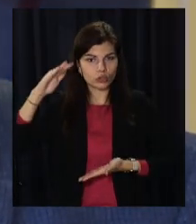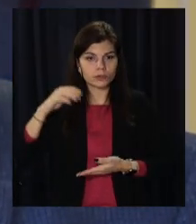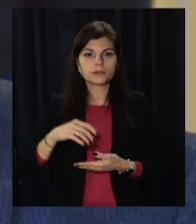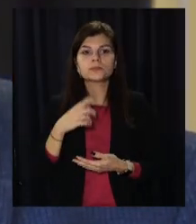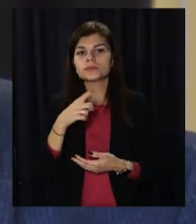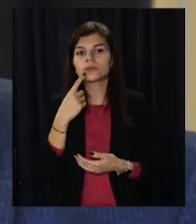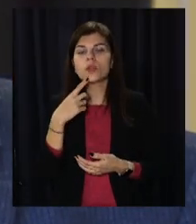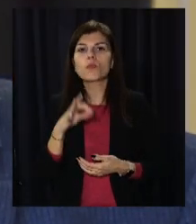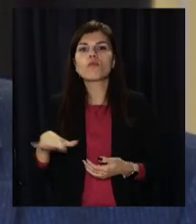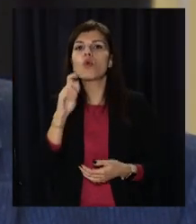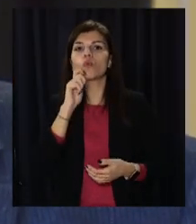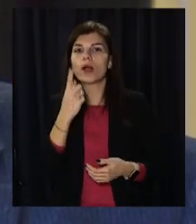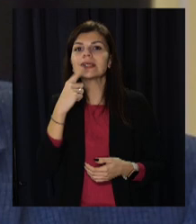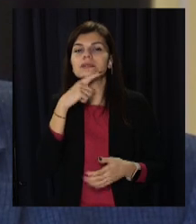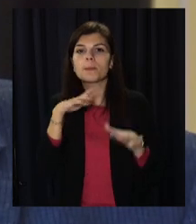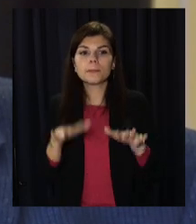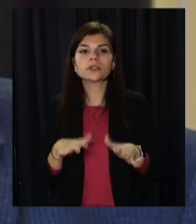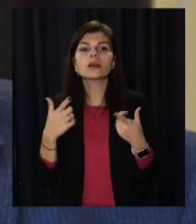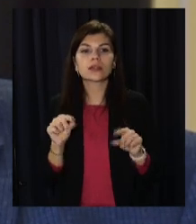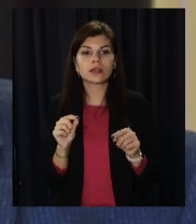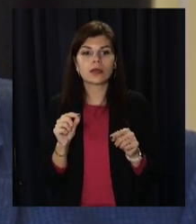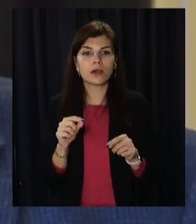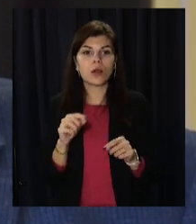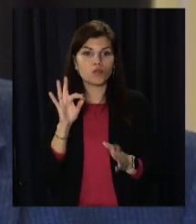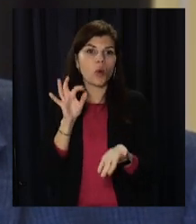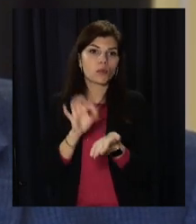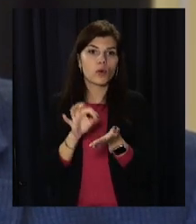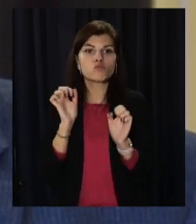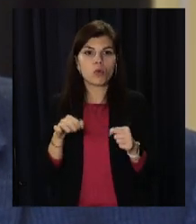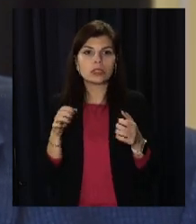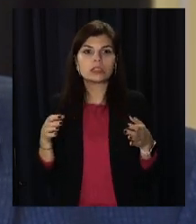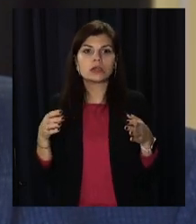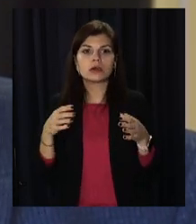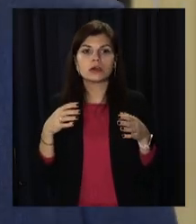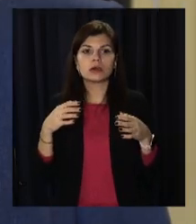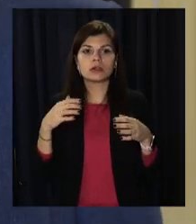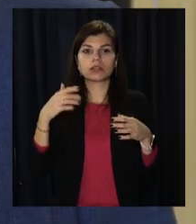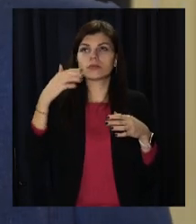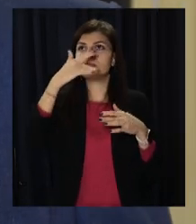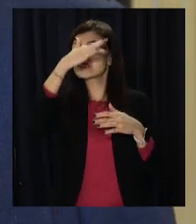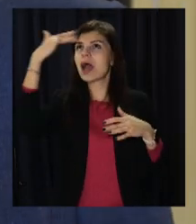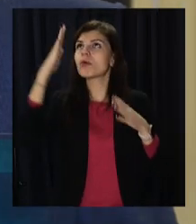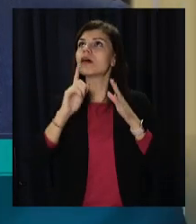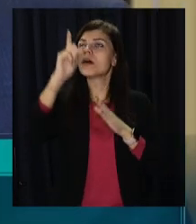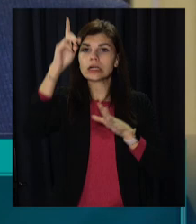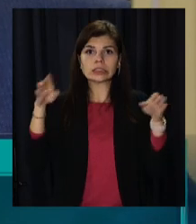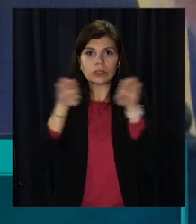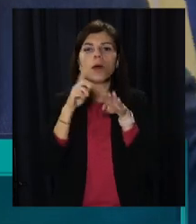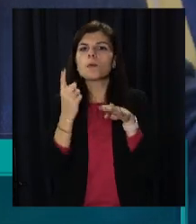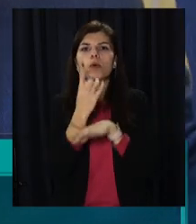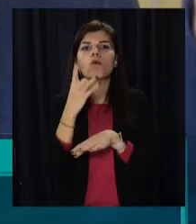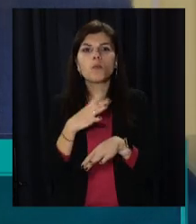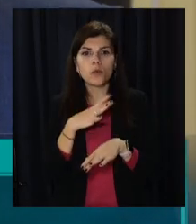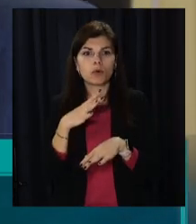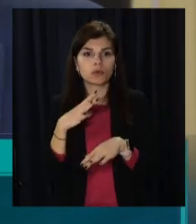аеронавігаційній карті України єдине місце, де по определению можно закрывать небо до космоса. Мы впервые закрывали его